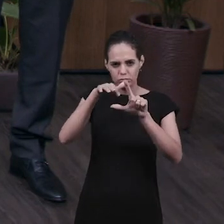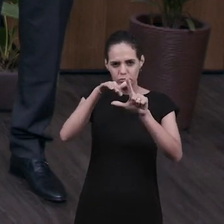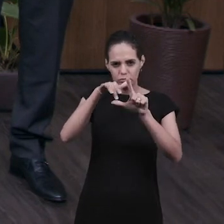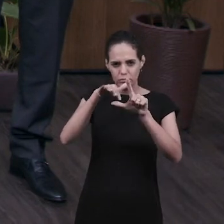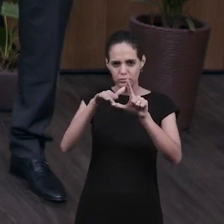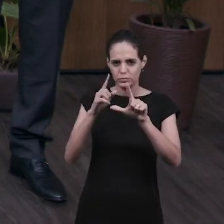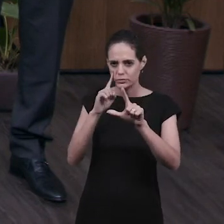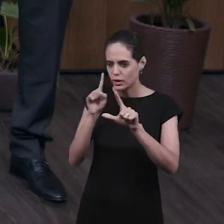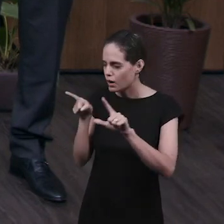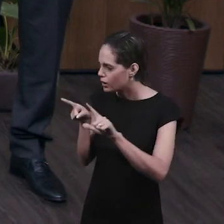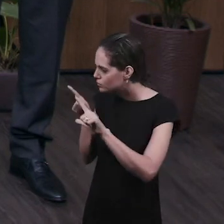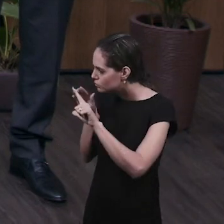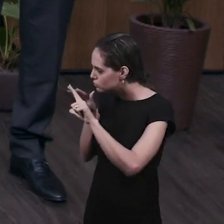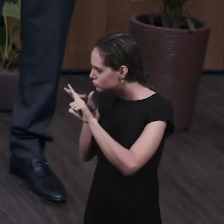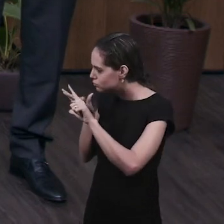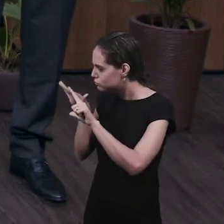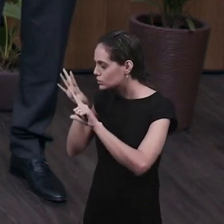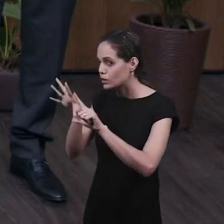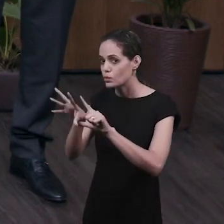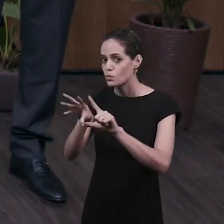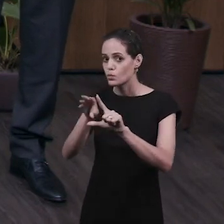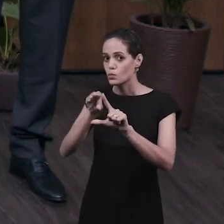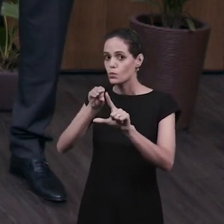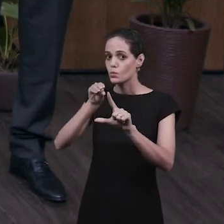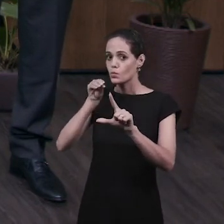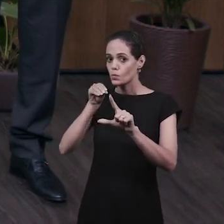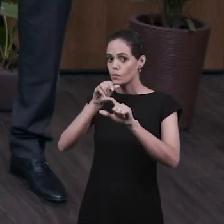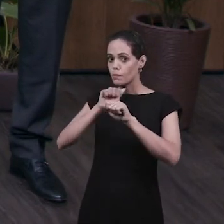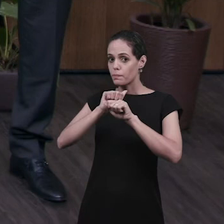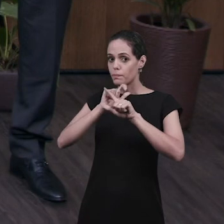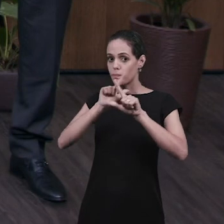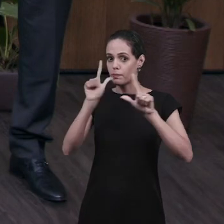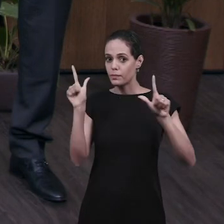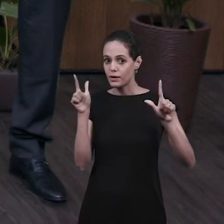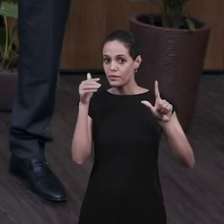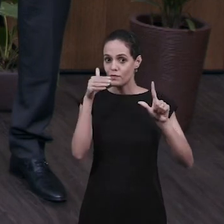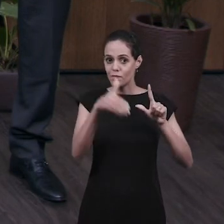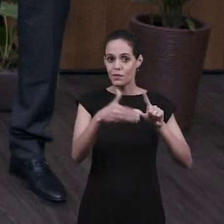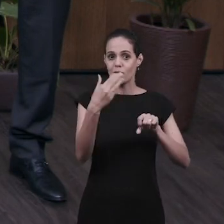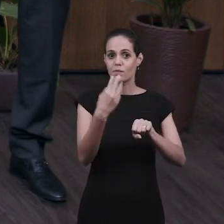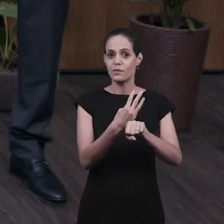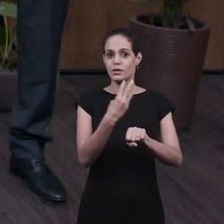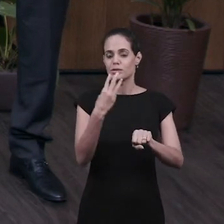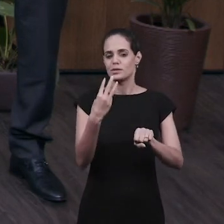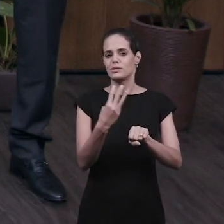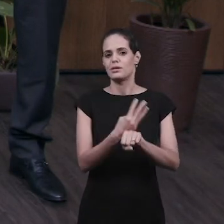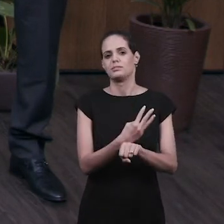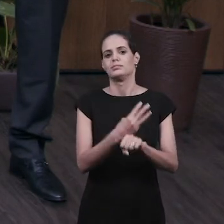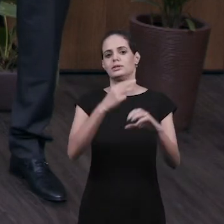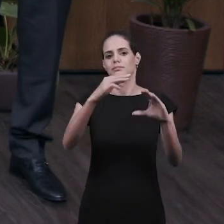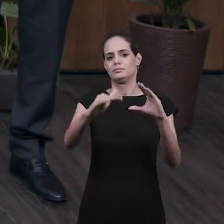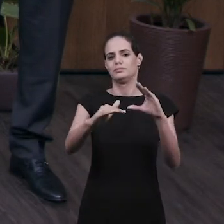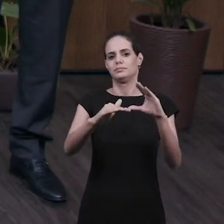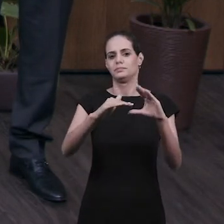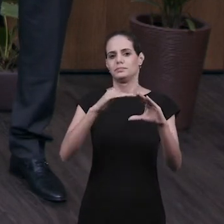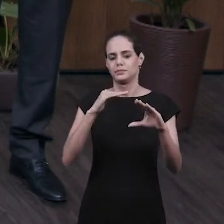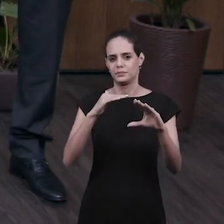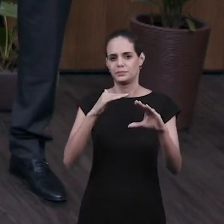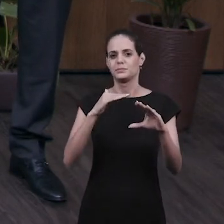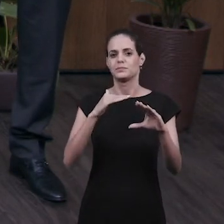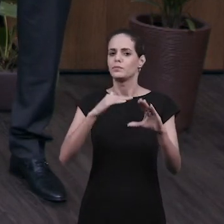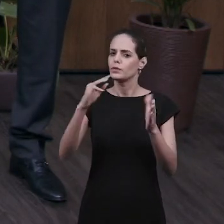ouvre l'appareil photo de votre smartphone et foquez dans le QR code. Vous allez être dirigé vers un numéro WhatsApp à travers